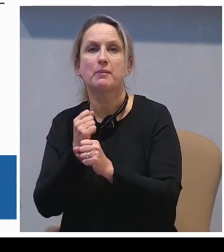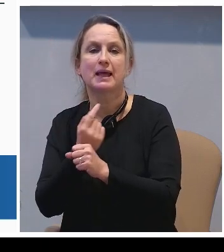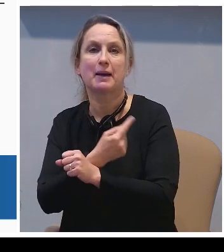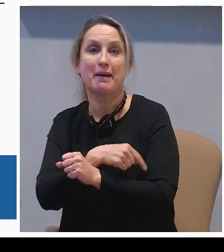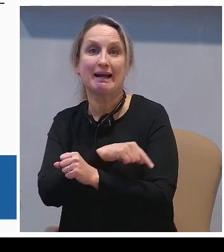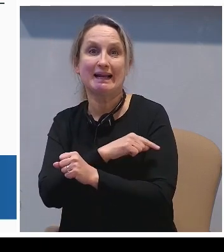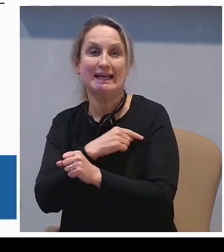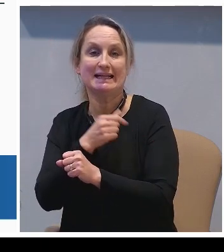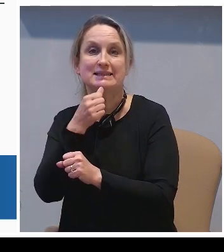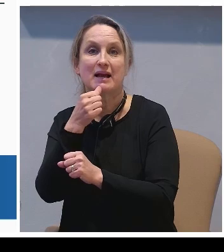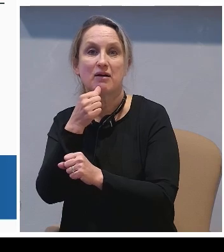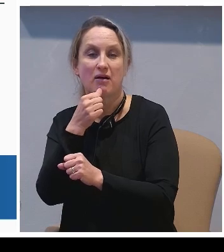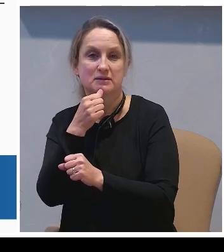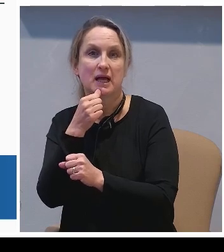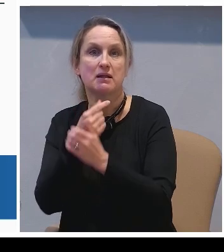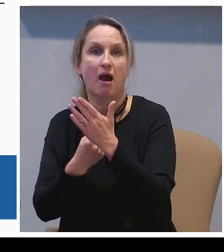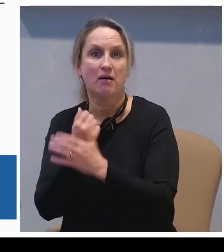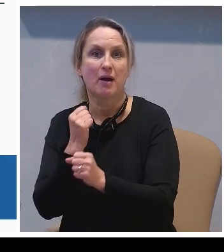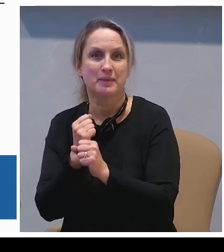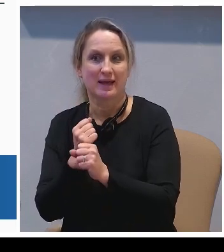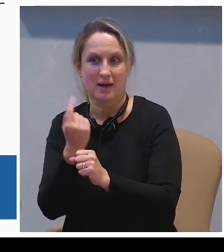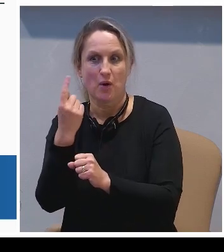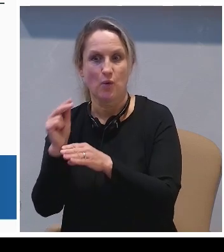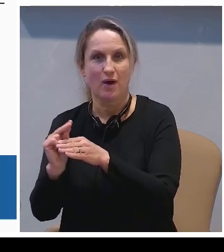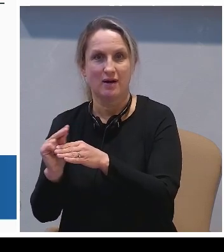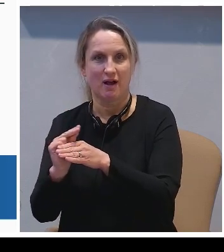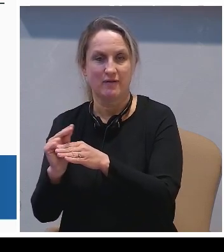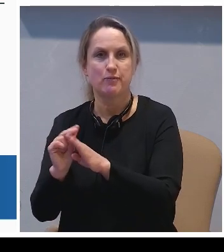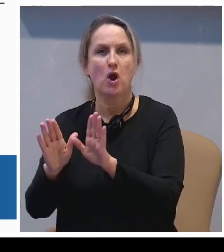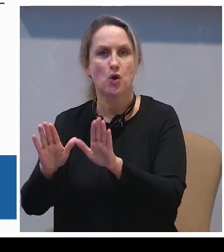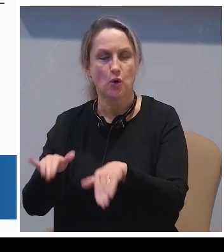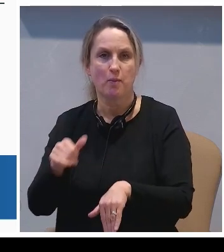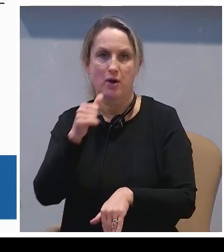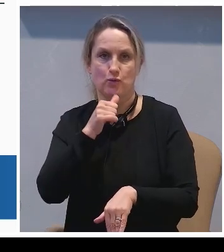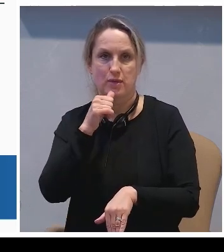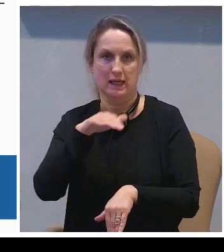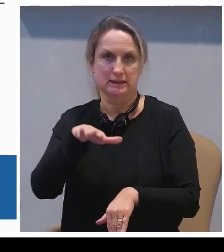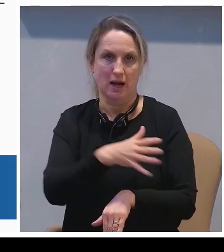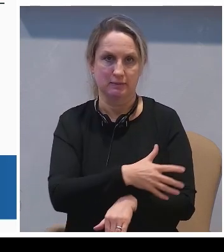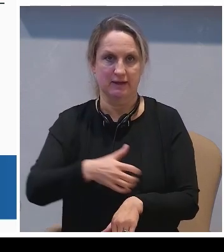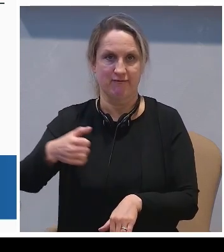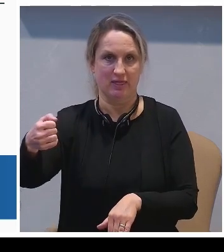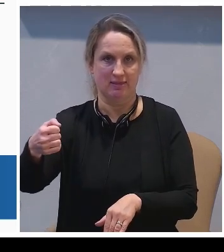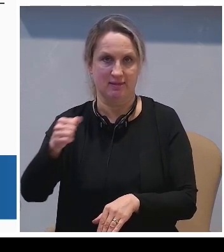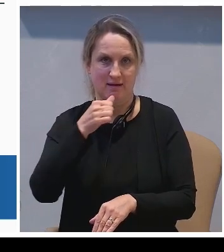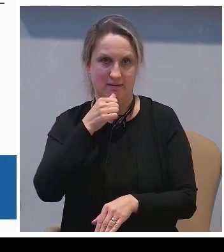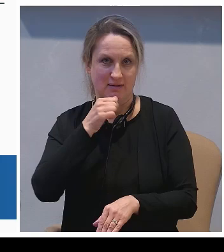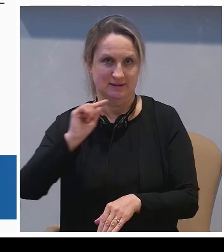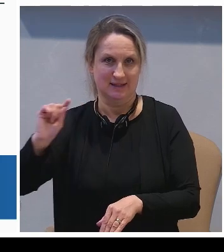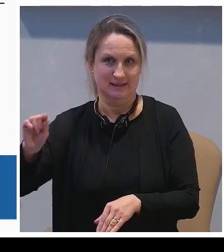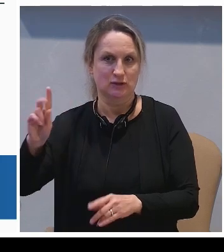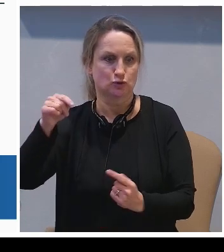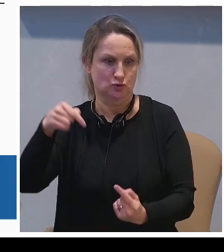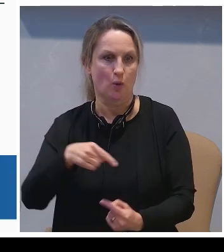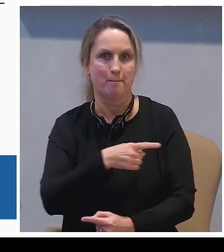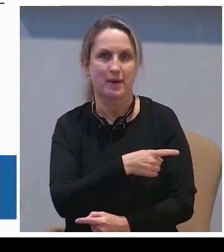exon and some others 45-ga are already in ja ma works, juba and tean, et ta on clinical lubanud ühe Eesti lapse sinna trials are katsesse coming up for võtta, exon kellele see 45,